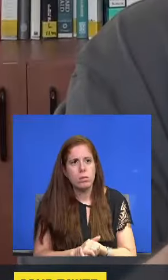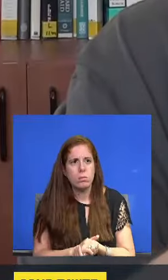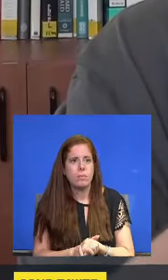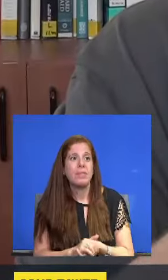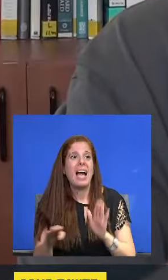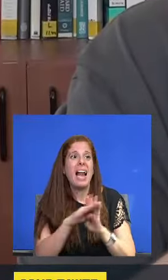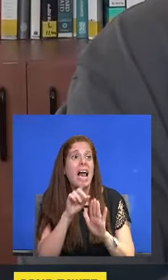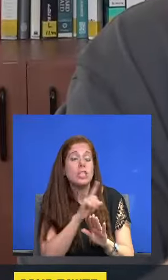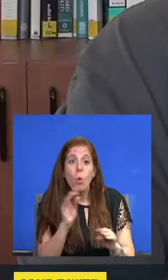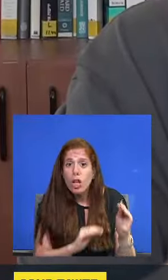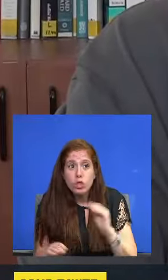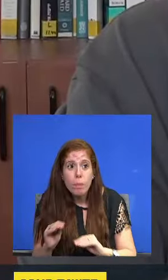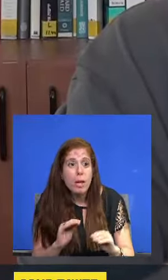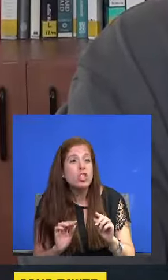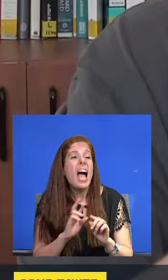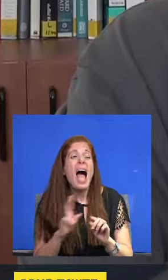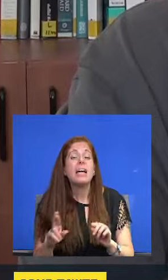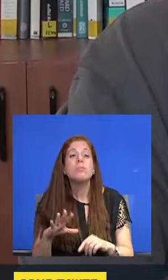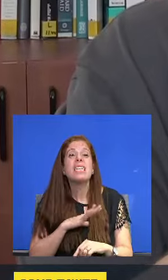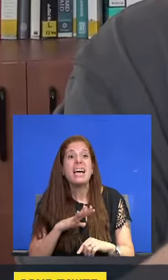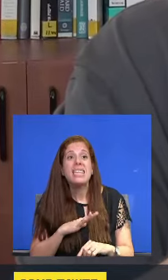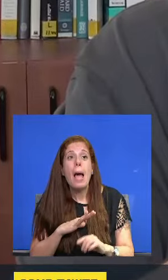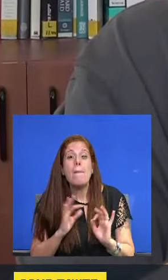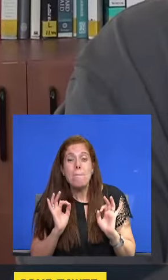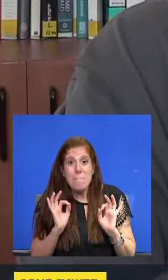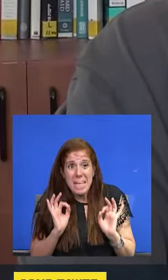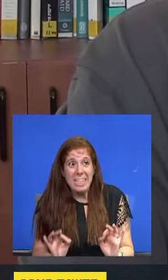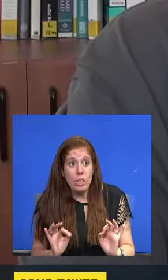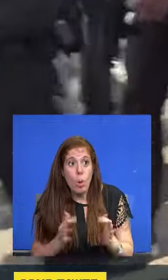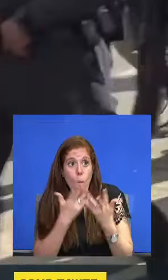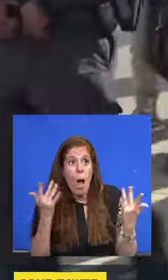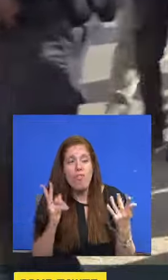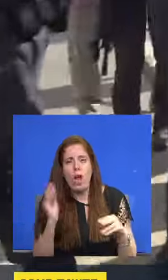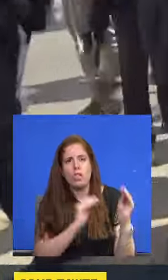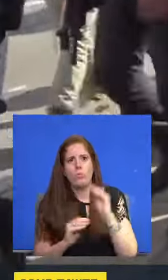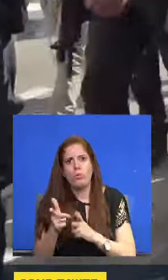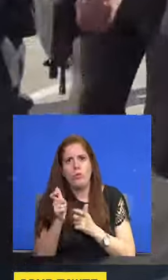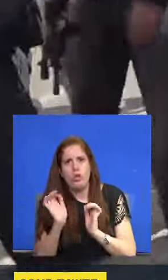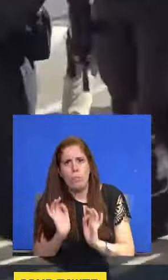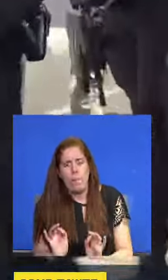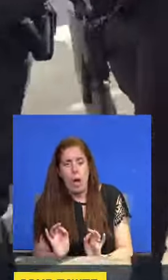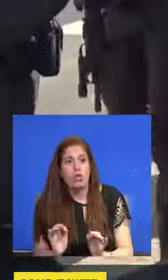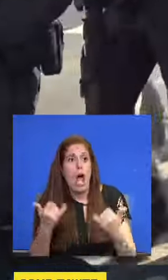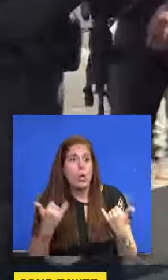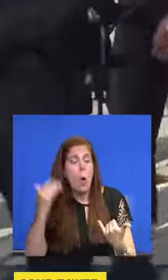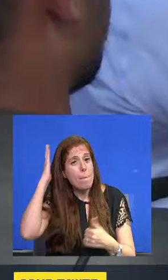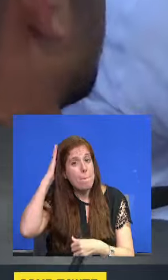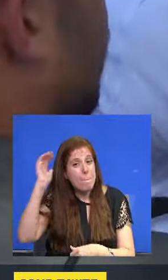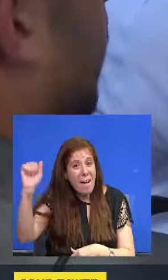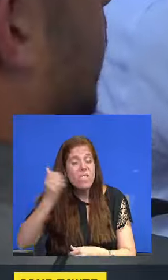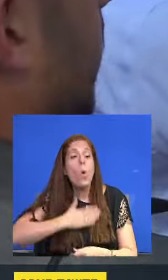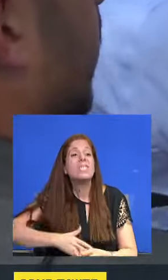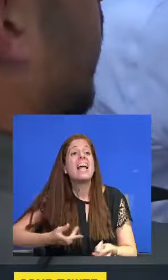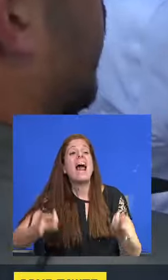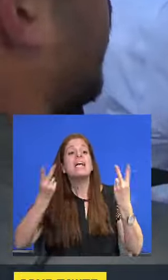להשתמש. החריג רק כאשר יש סכנה מיידית או ברורה אפשר להשתמש בנשק חי. היום בן גביר רוצה להחזיר